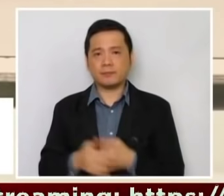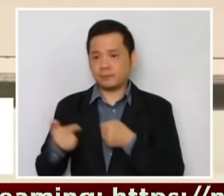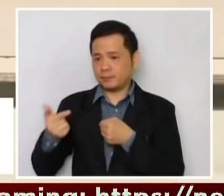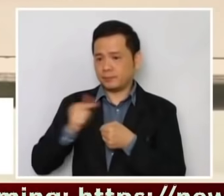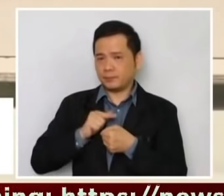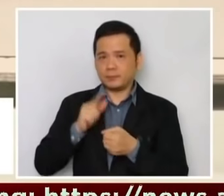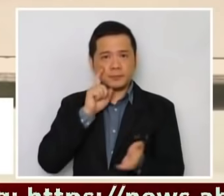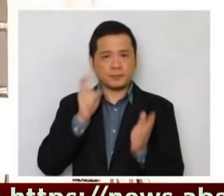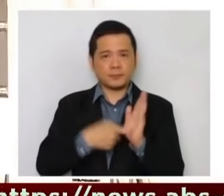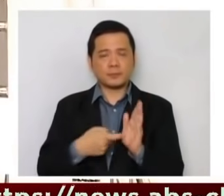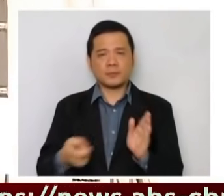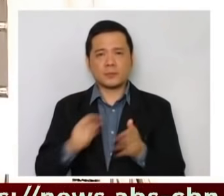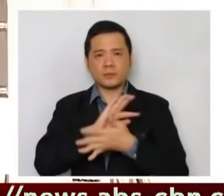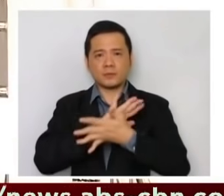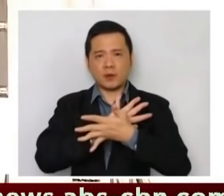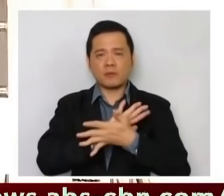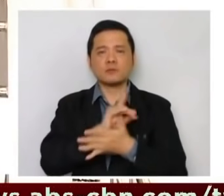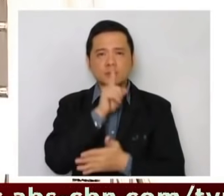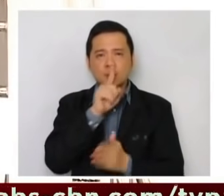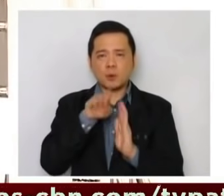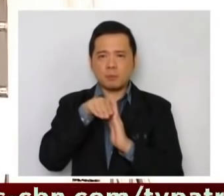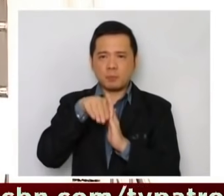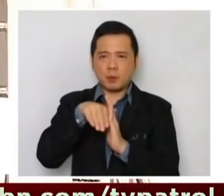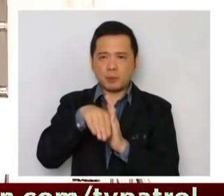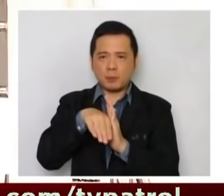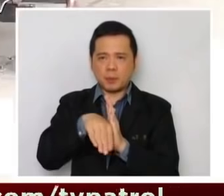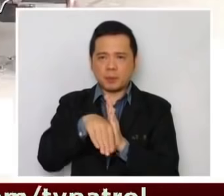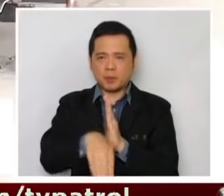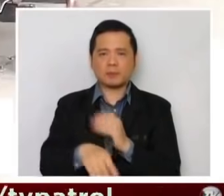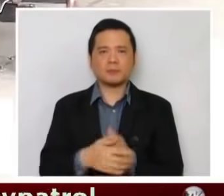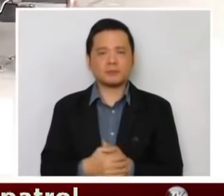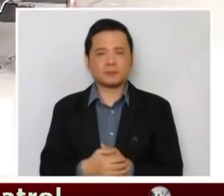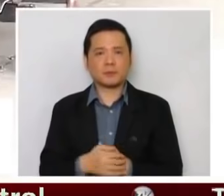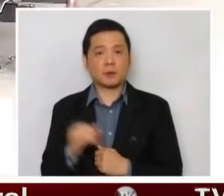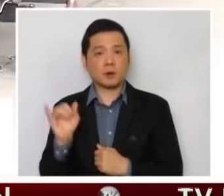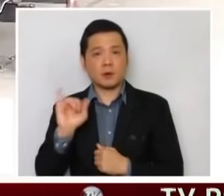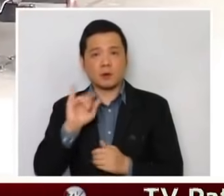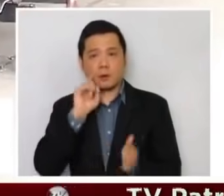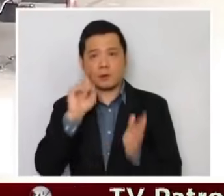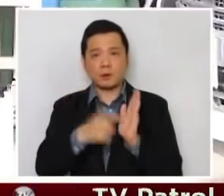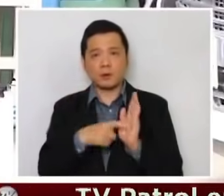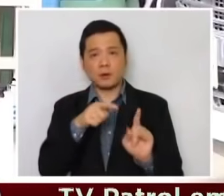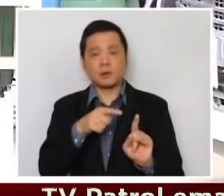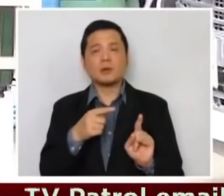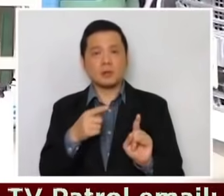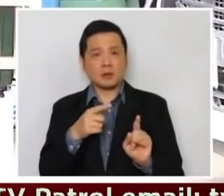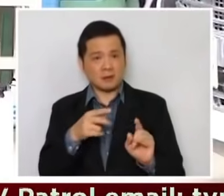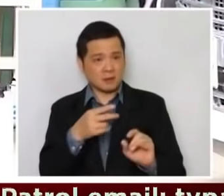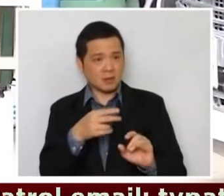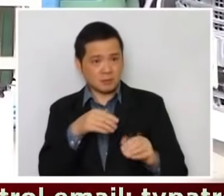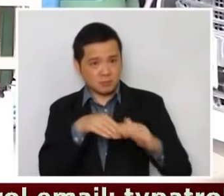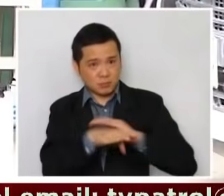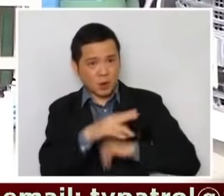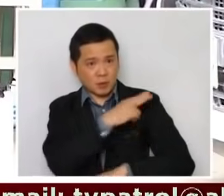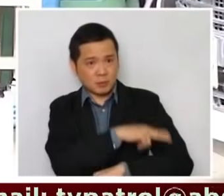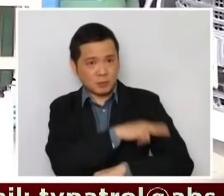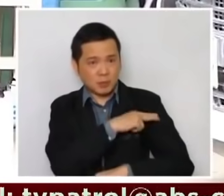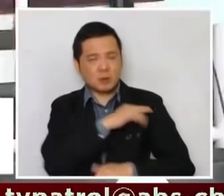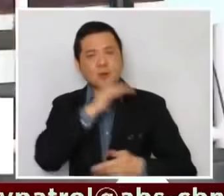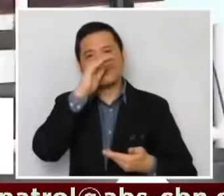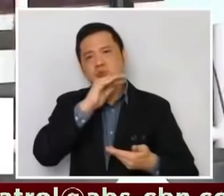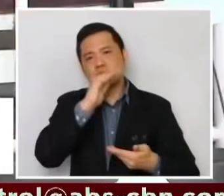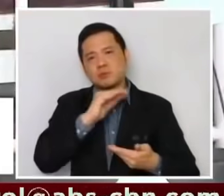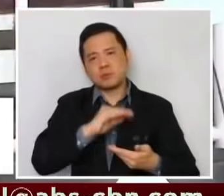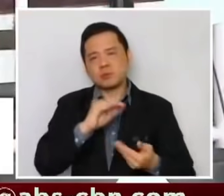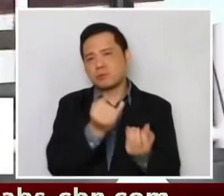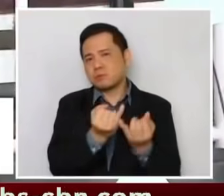COVID-19 base sa datos. Kabilang na rin sa nakikitang bumababa ay ang hospital admissions. Habang ang ICU